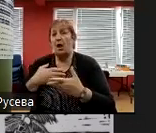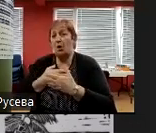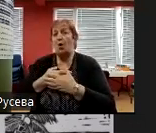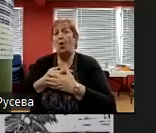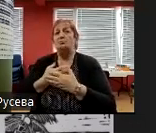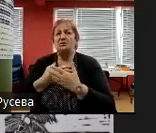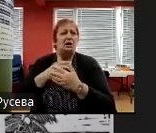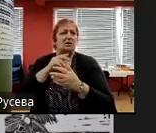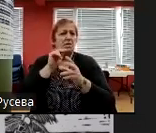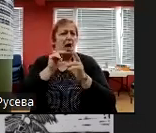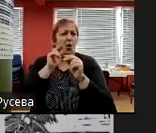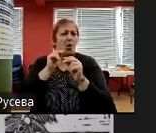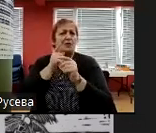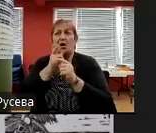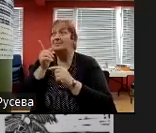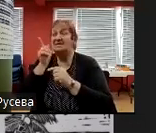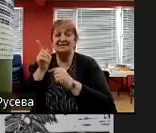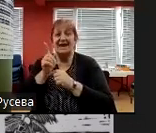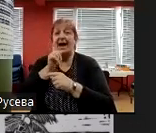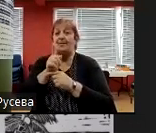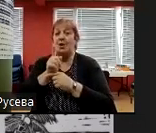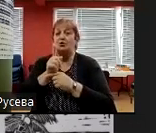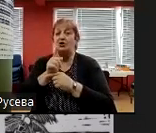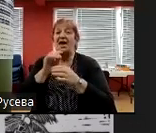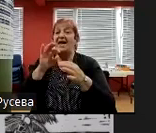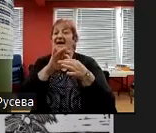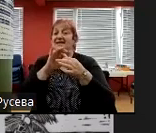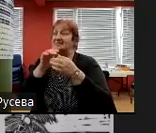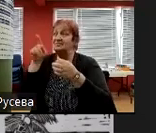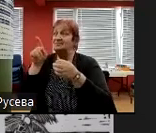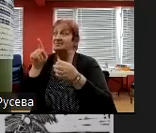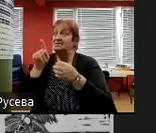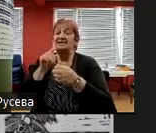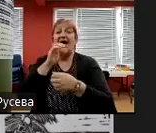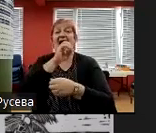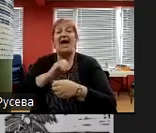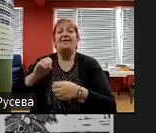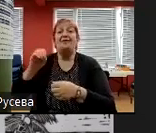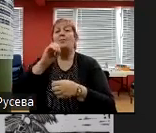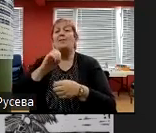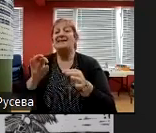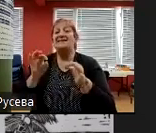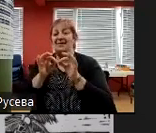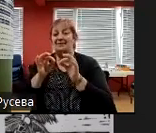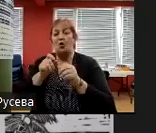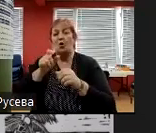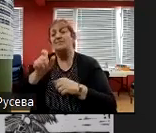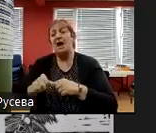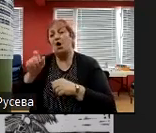да поговорите с тях, можете да се свържете с Европейски форум на хората